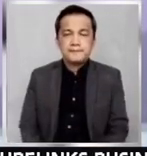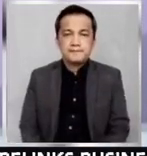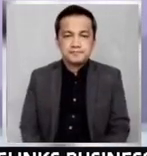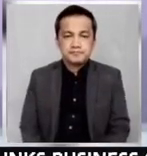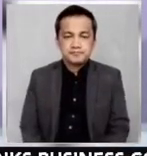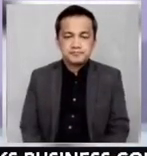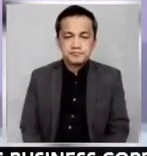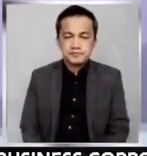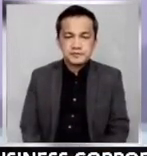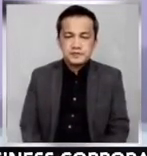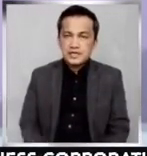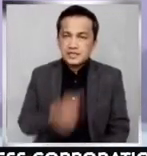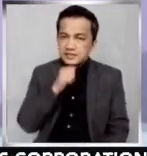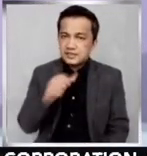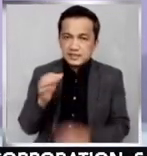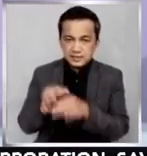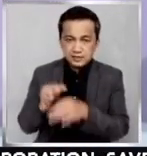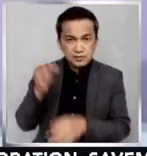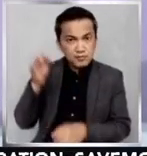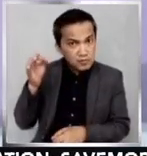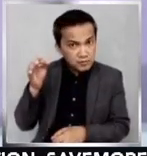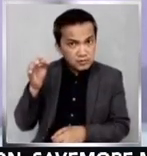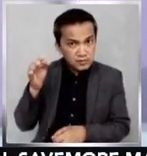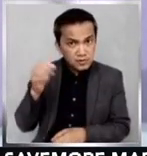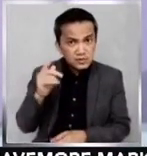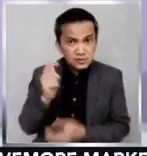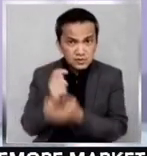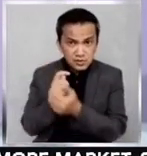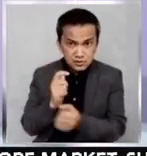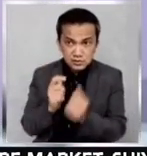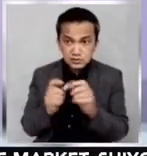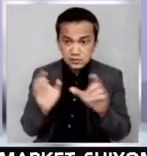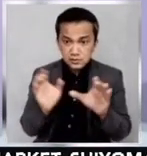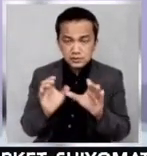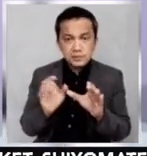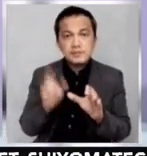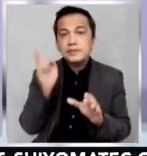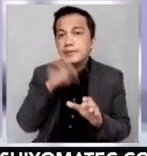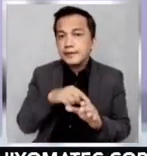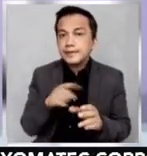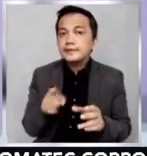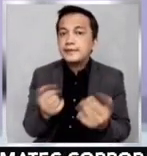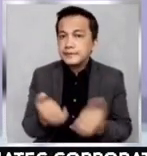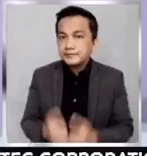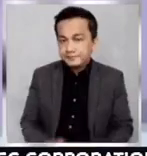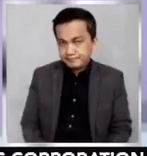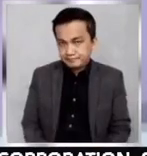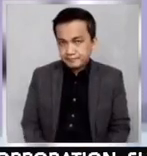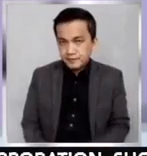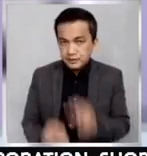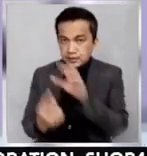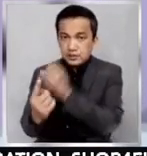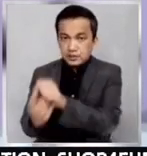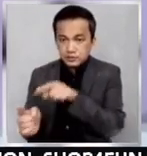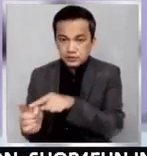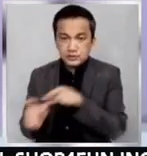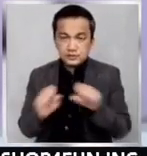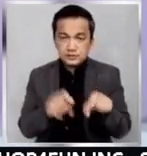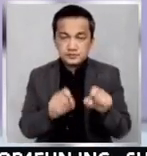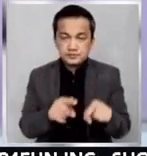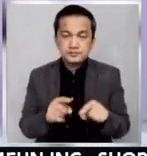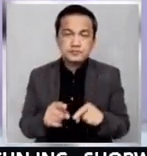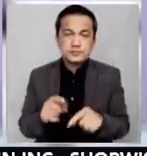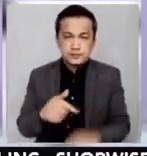Hindi na lang diploma, pati ba naman test the certificate. Pinepeke na rin ngayon. Arestadong isang nag-aalok niyan. Nakatutok si